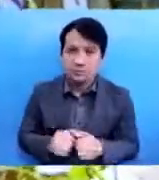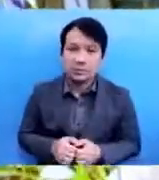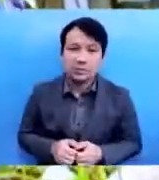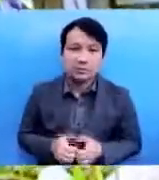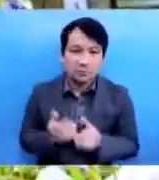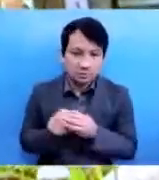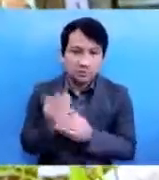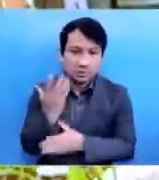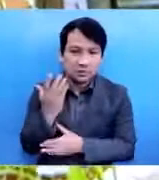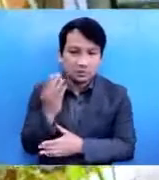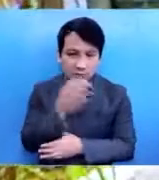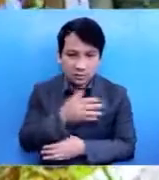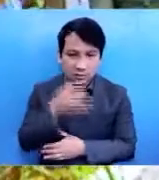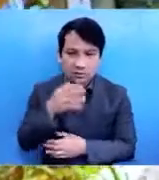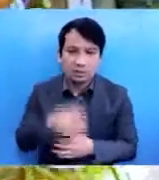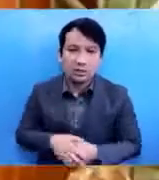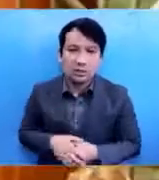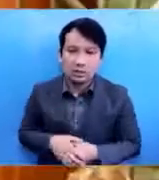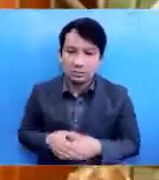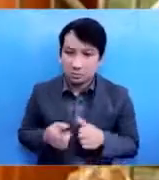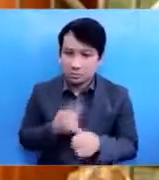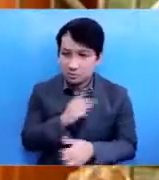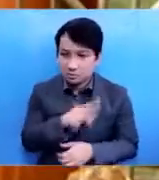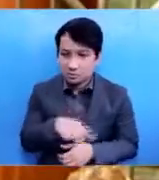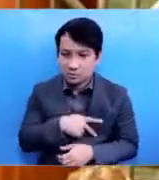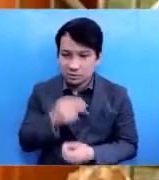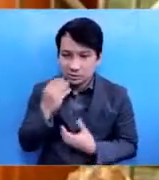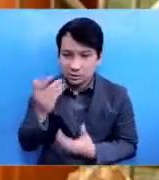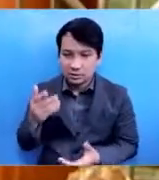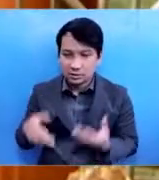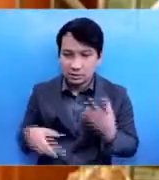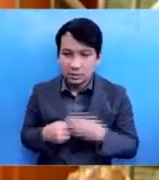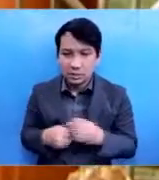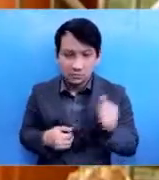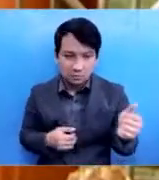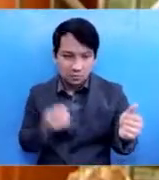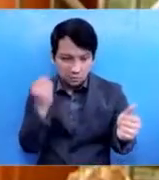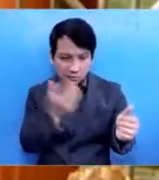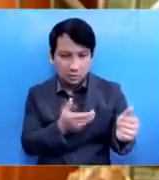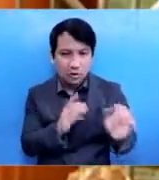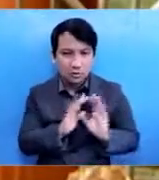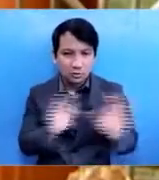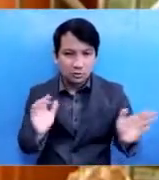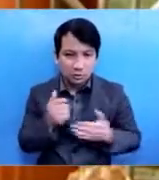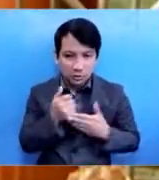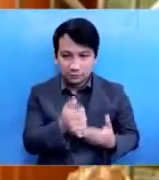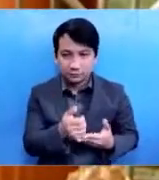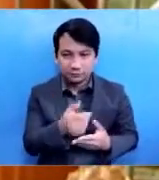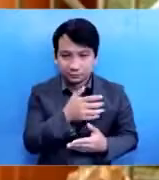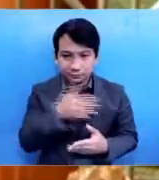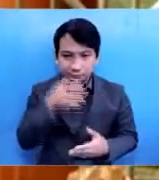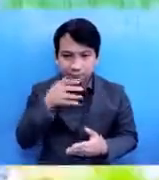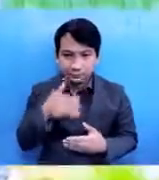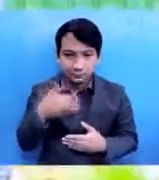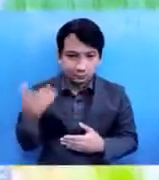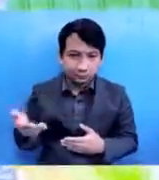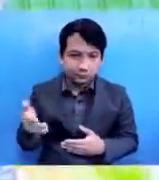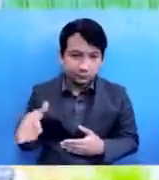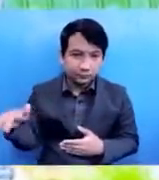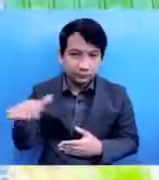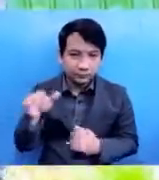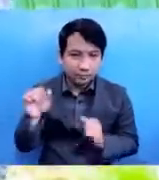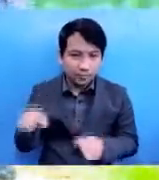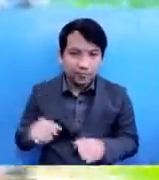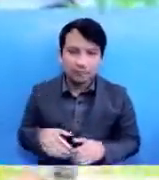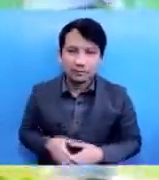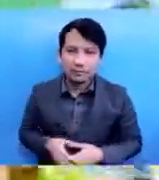ng proyekto. Yung personal goal ko na magturo ng agriculture in the common masses, na